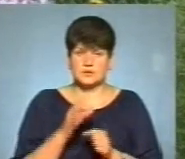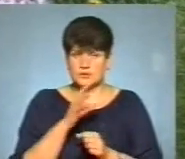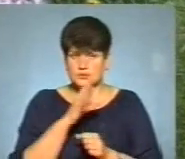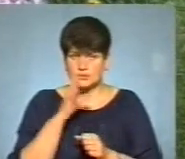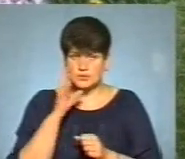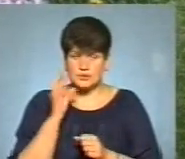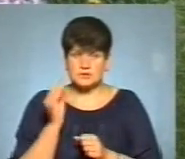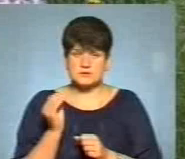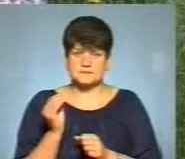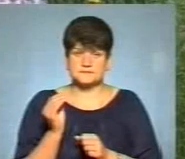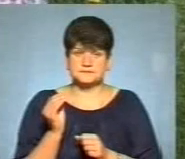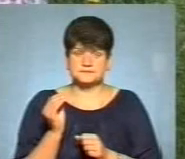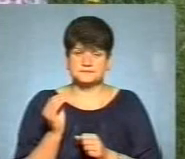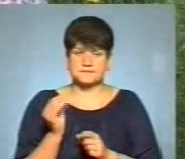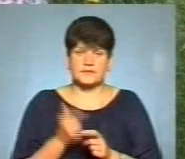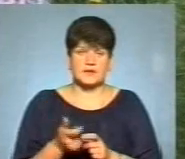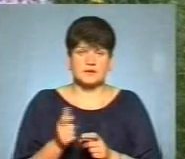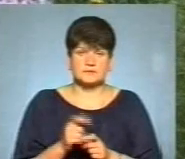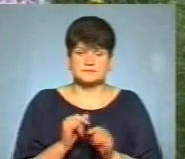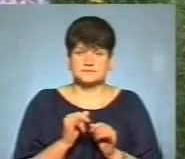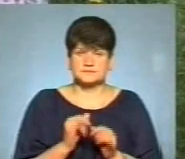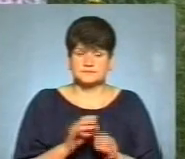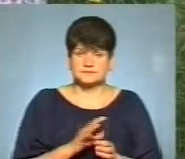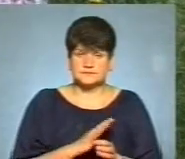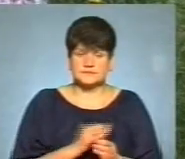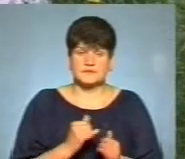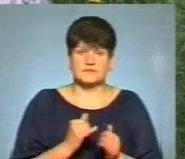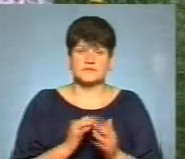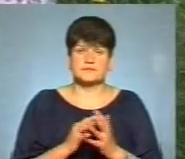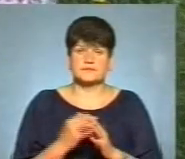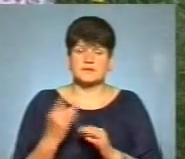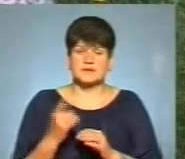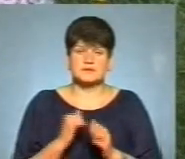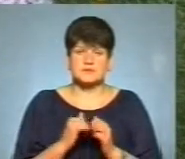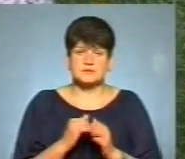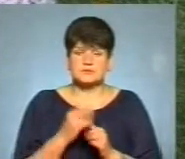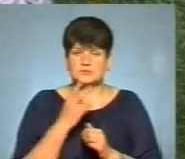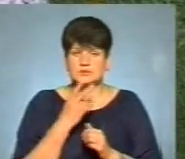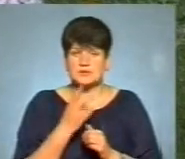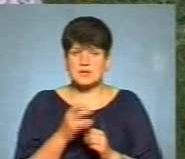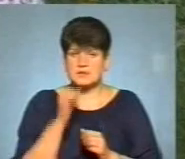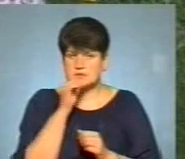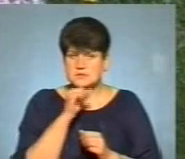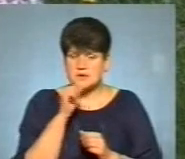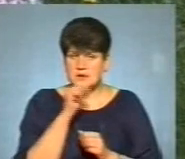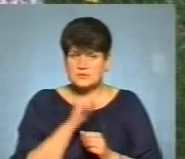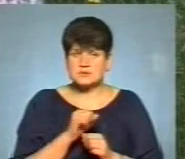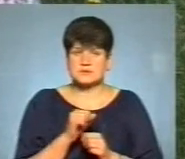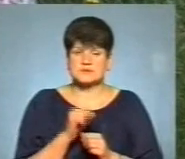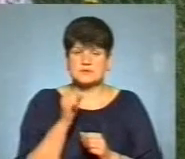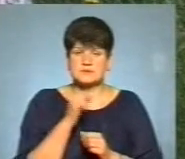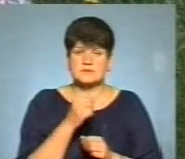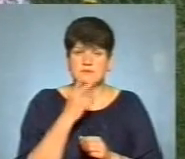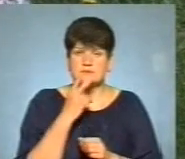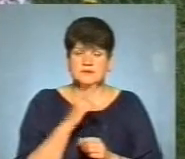ночі, досить таки були несприятливими для сільського господарства. Часто спостерігалися заморозки. Заморозки